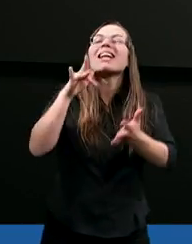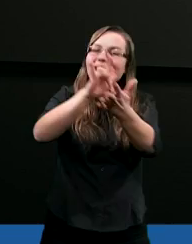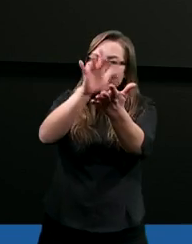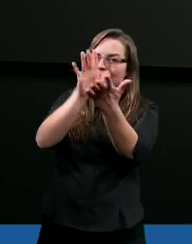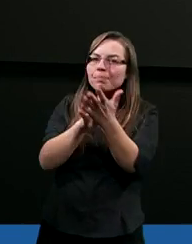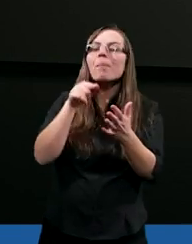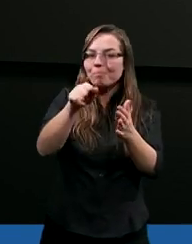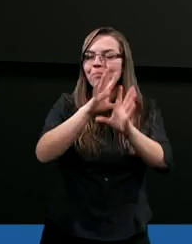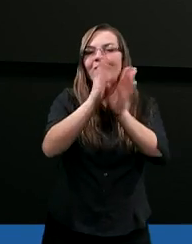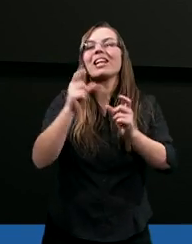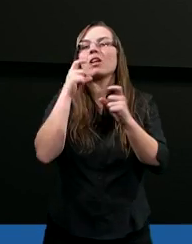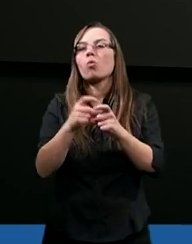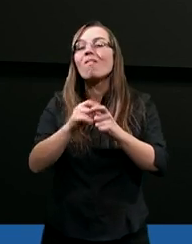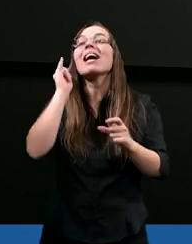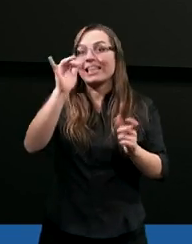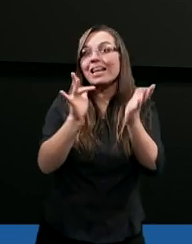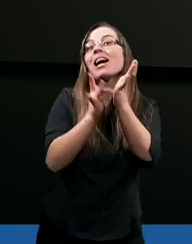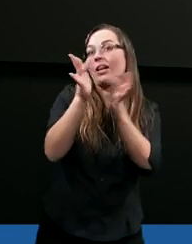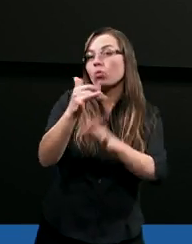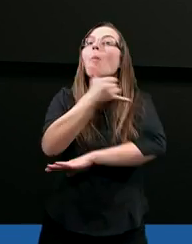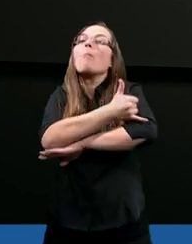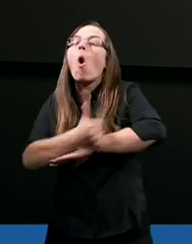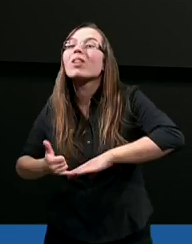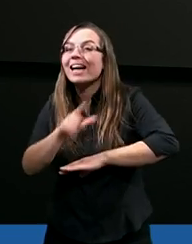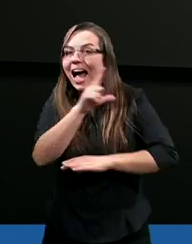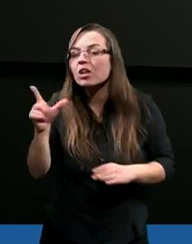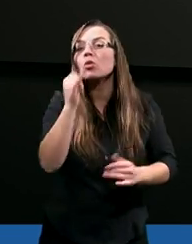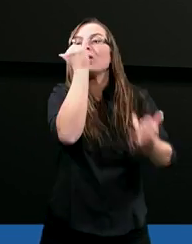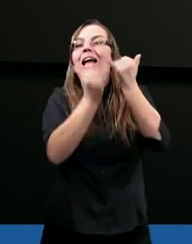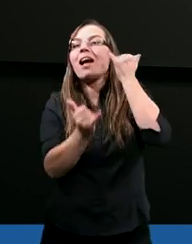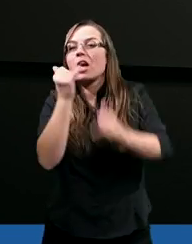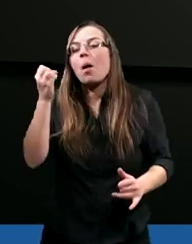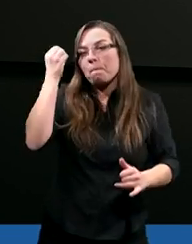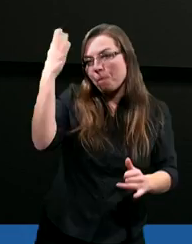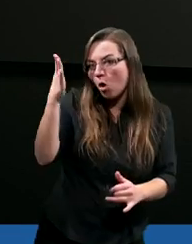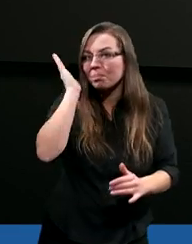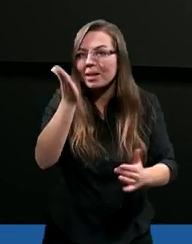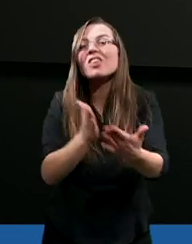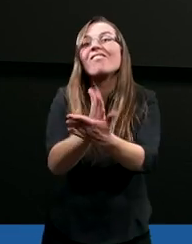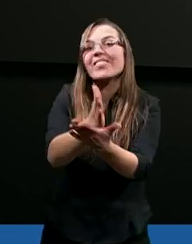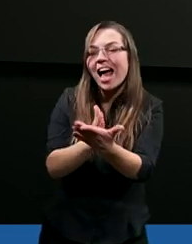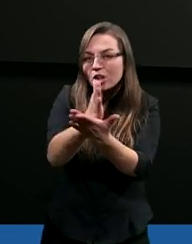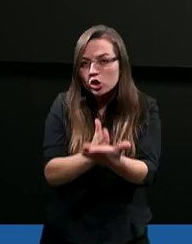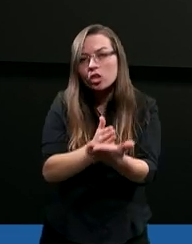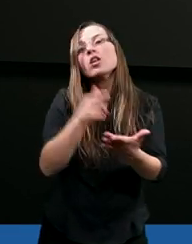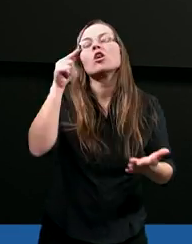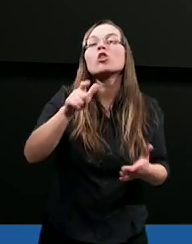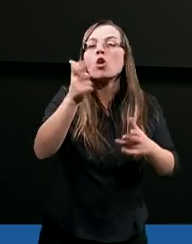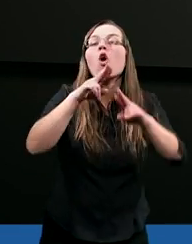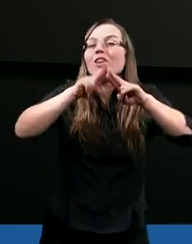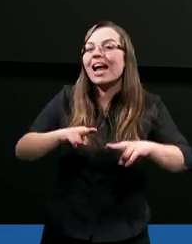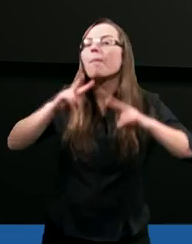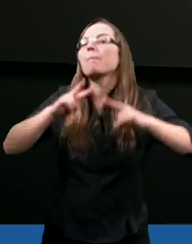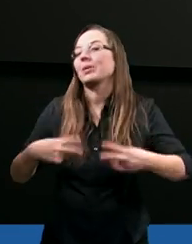zapisał te słowa. I Chrystus podkreślał. Jeżeli Mojżeszowi będziecie wierzyć to, co mu zostało